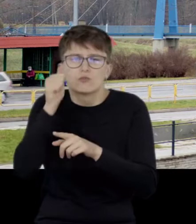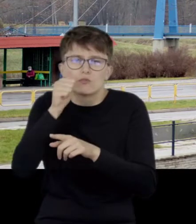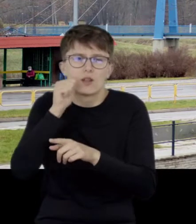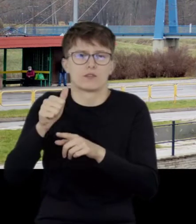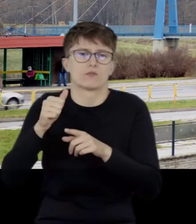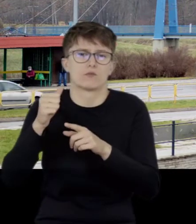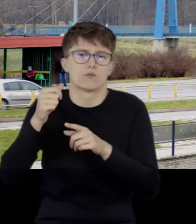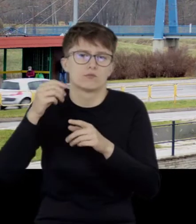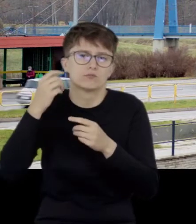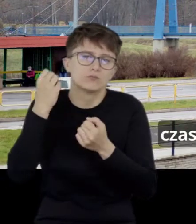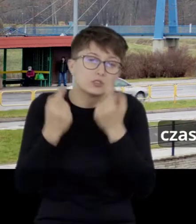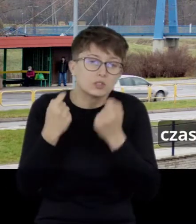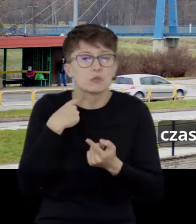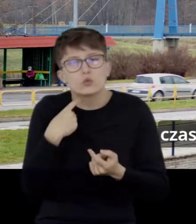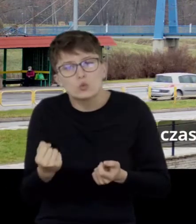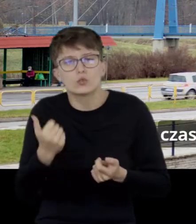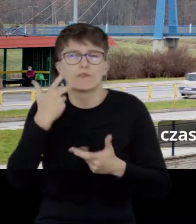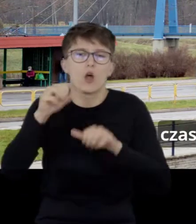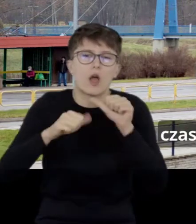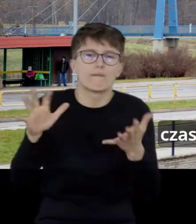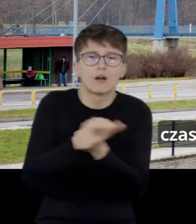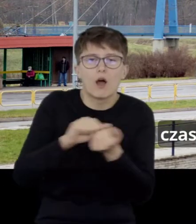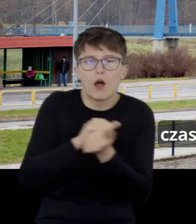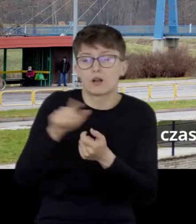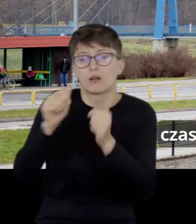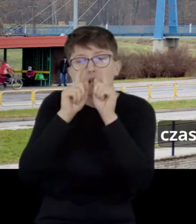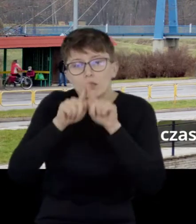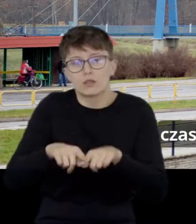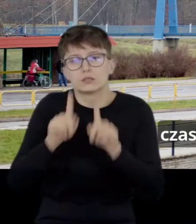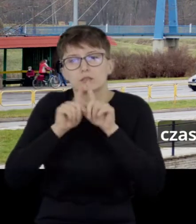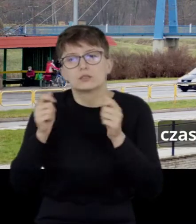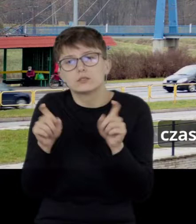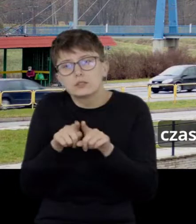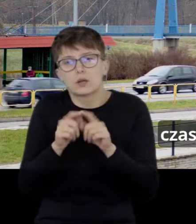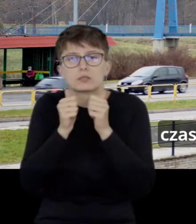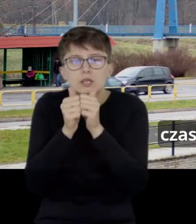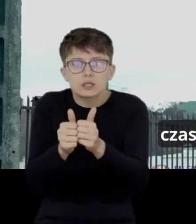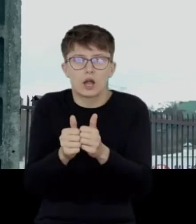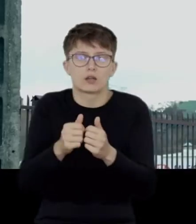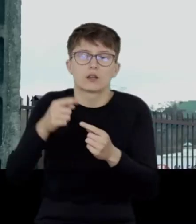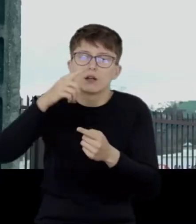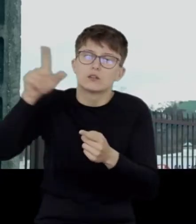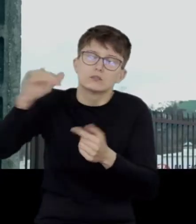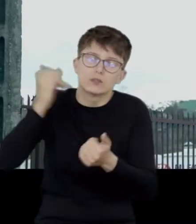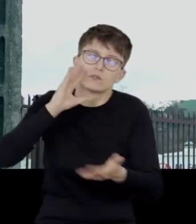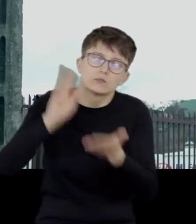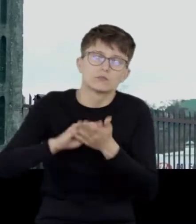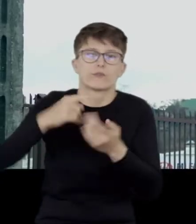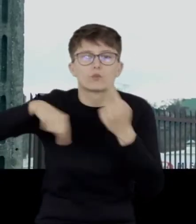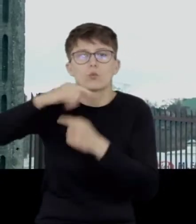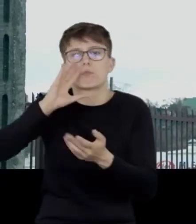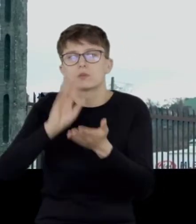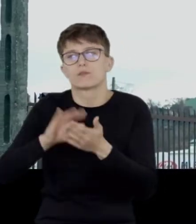nieustanną, codzienną, czasami nudną, wieloletnią walkę z tymi samymi wyzwaniami. One w kółko